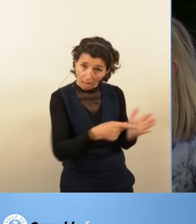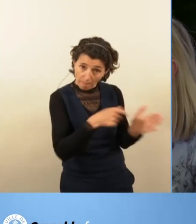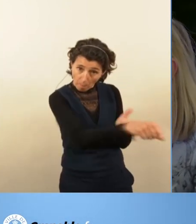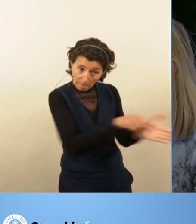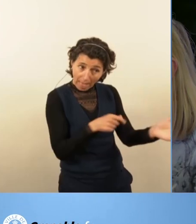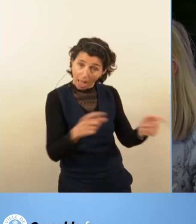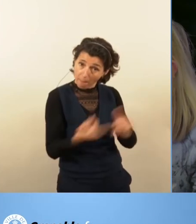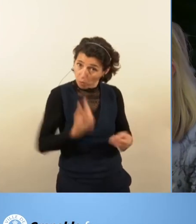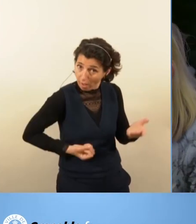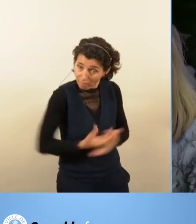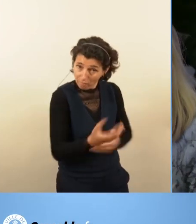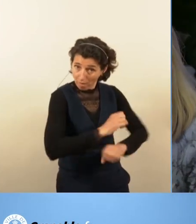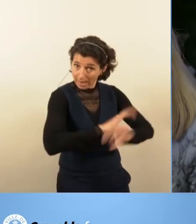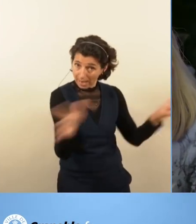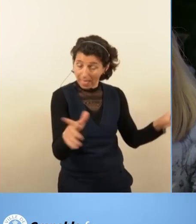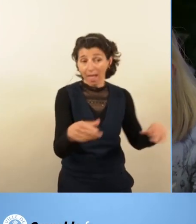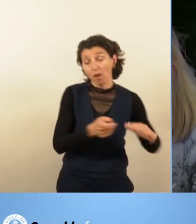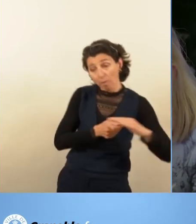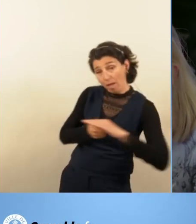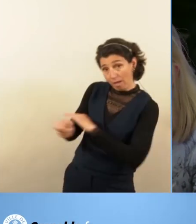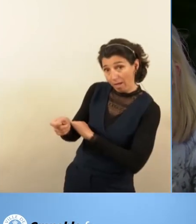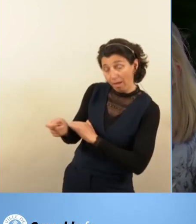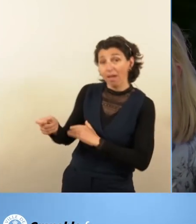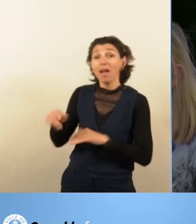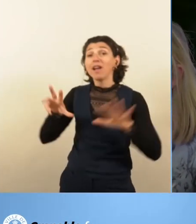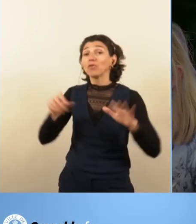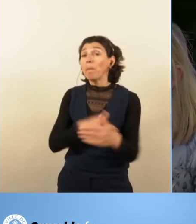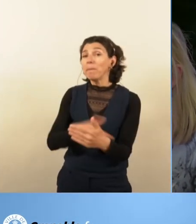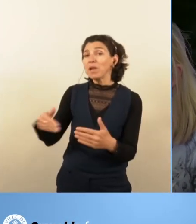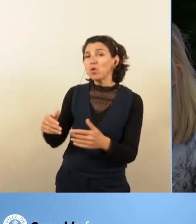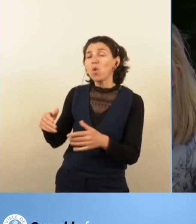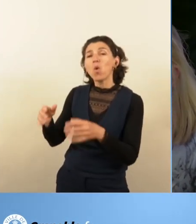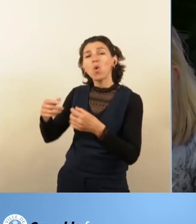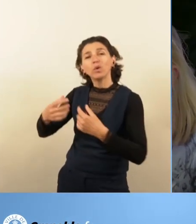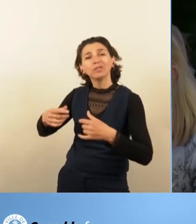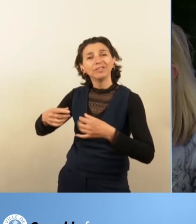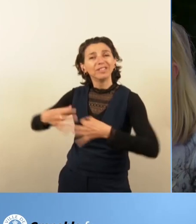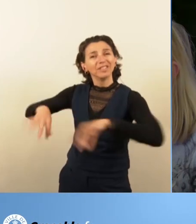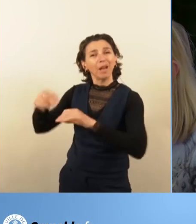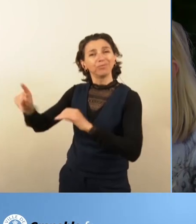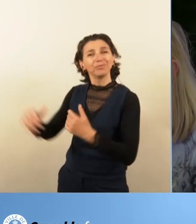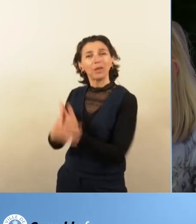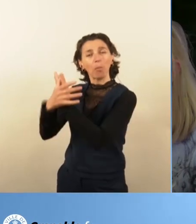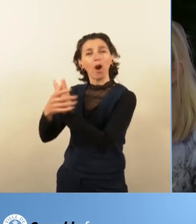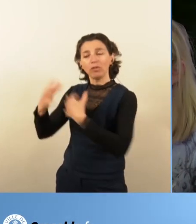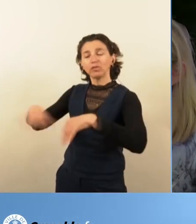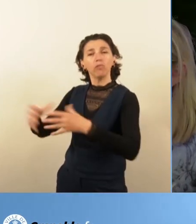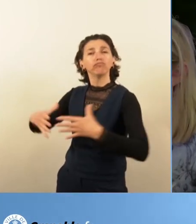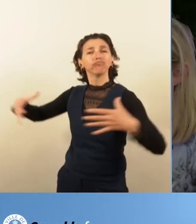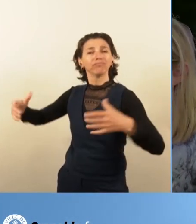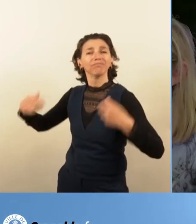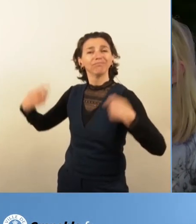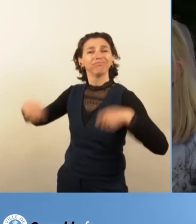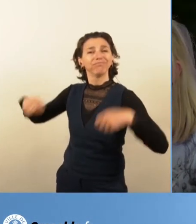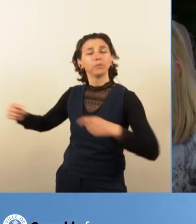contribuable 80 millions d'euros du siège de la métropole avec sa salle délibération tandis que la ville